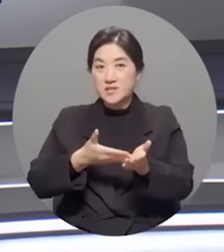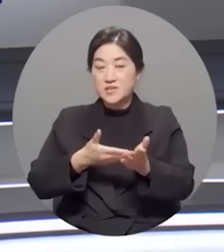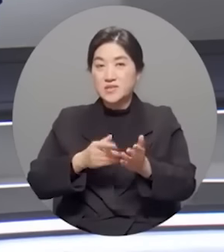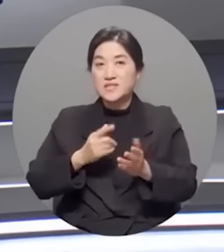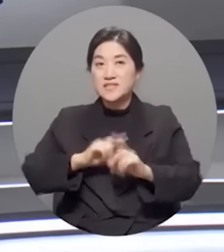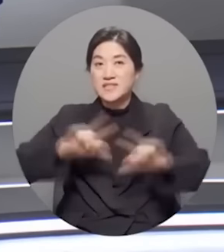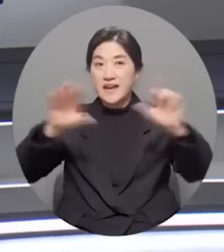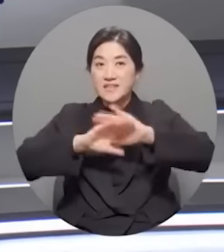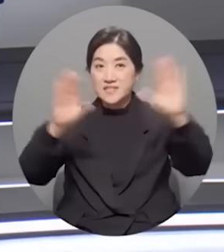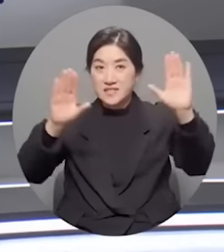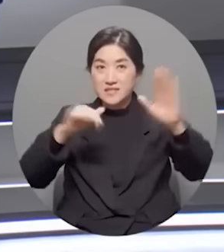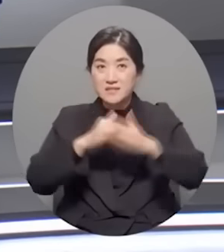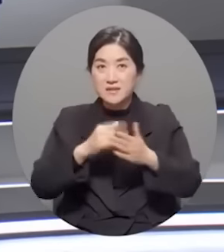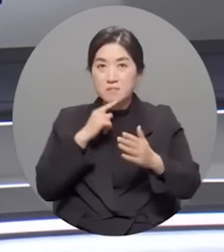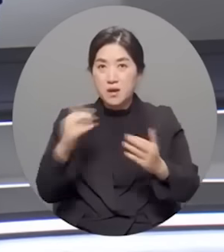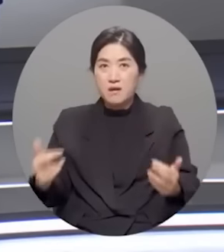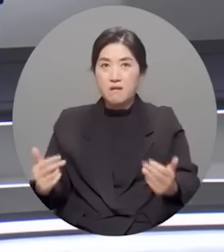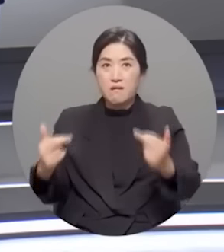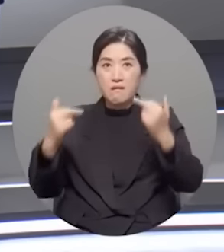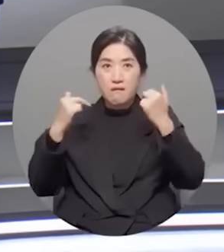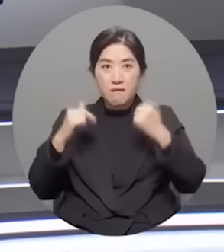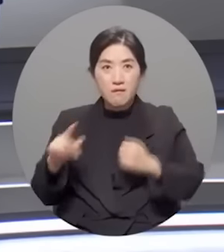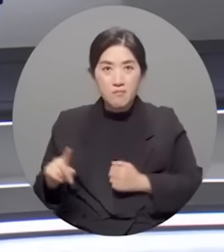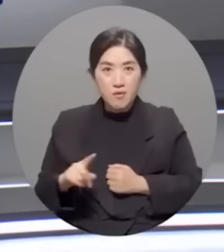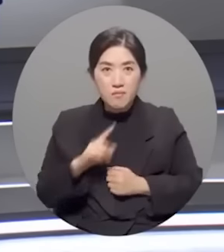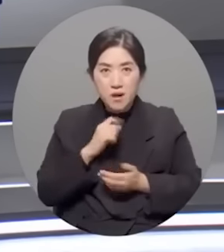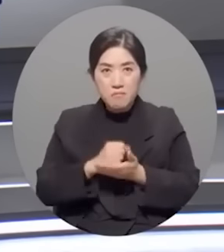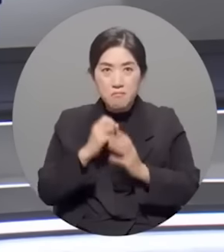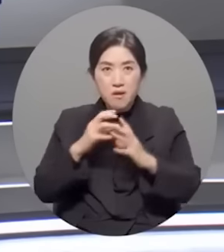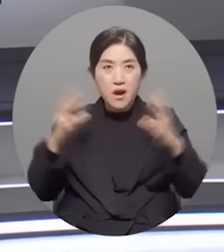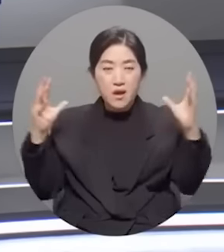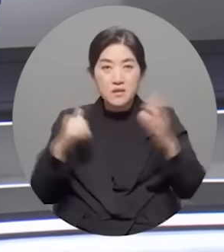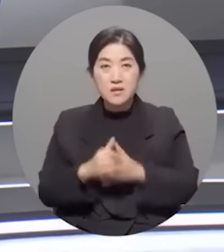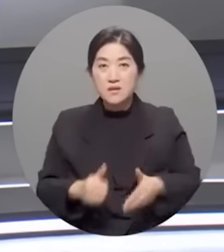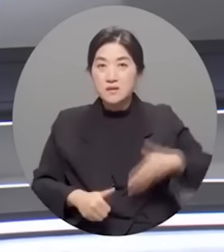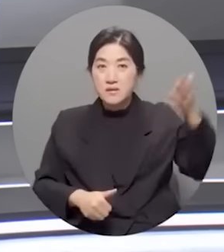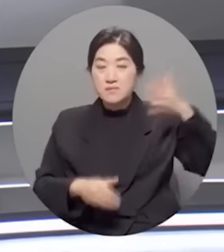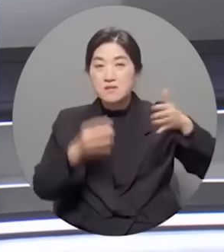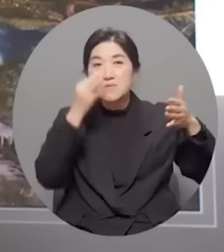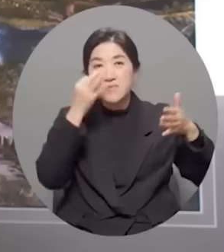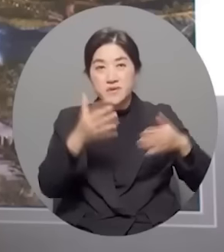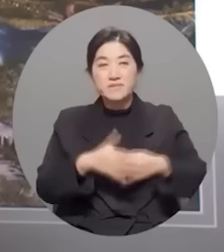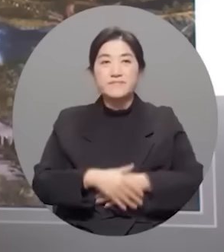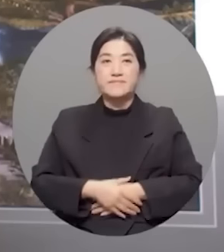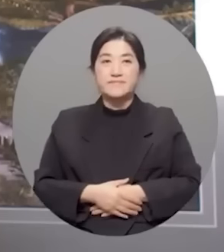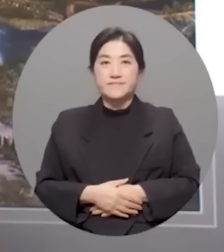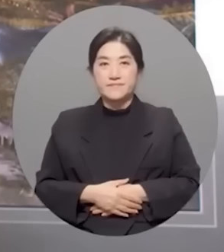갑자기 논란의 대상이 됐습니다 먼저 당시 영상 한번